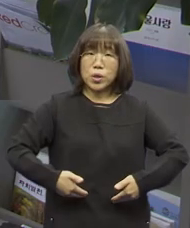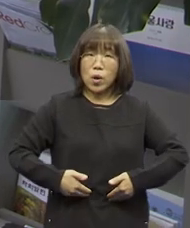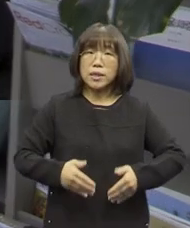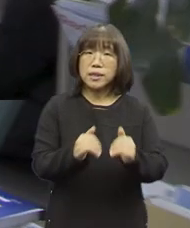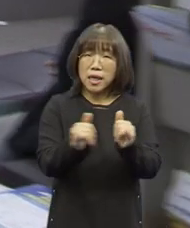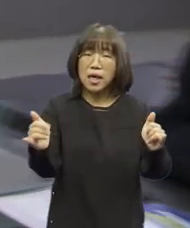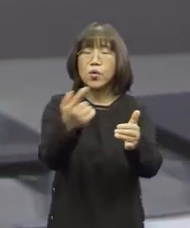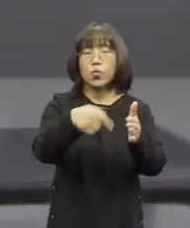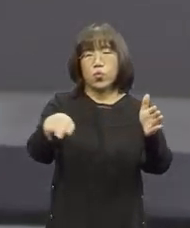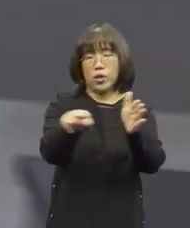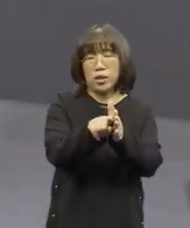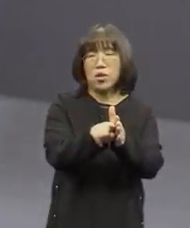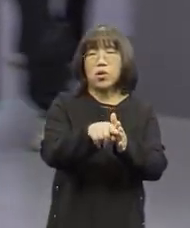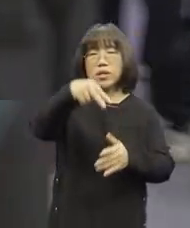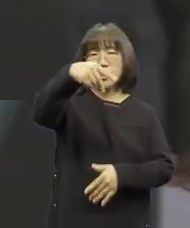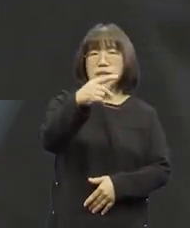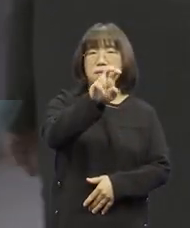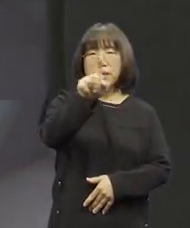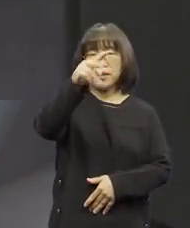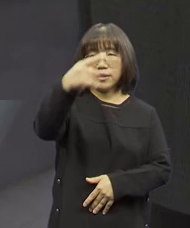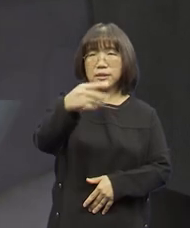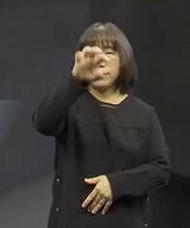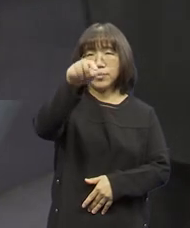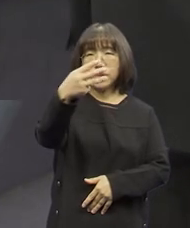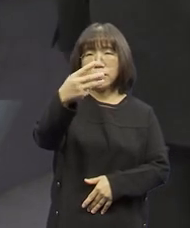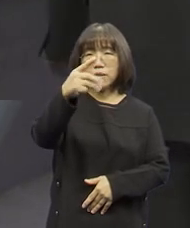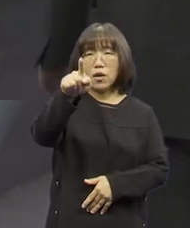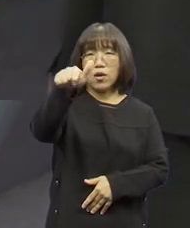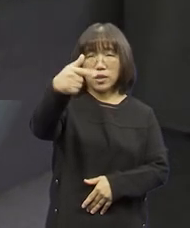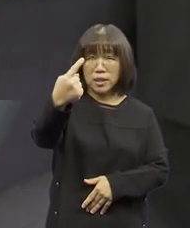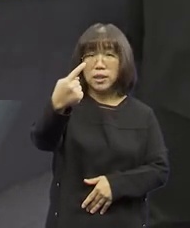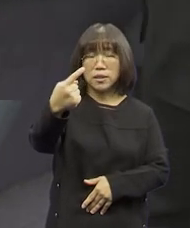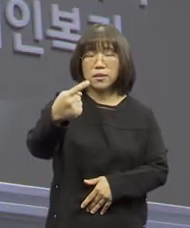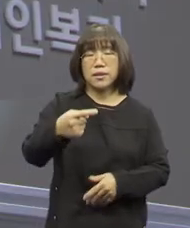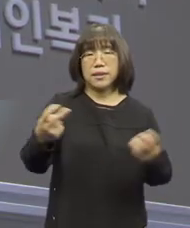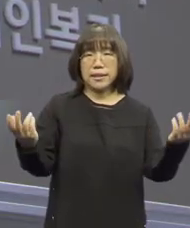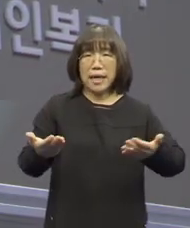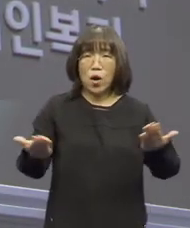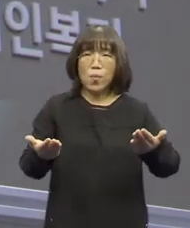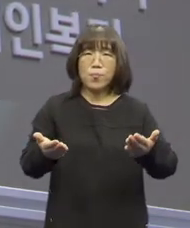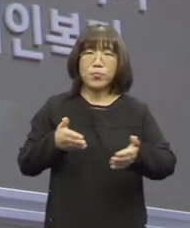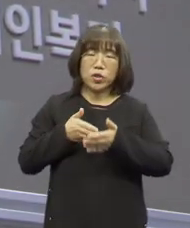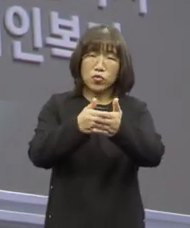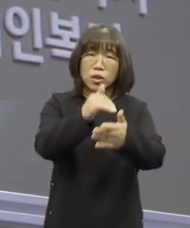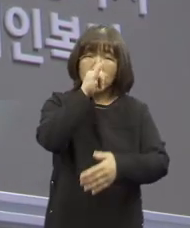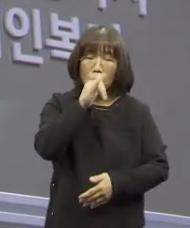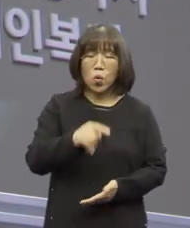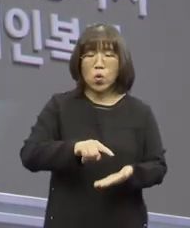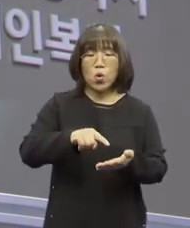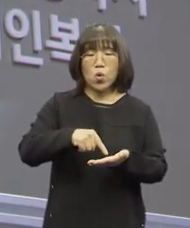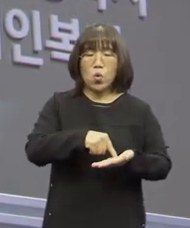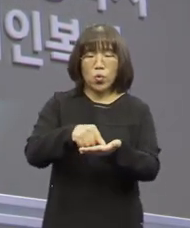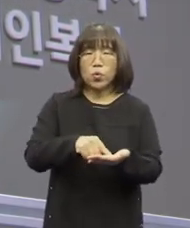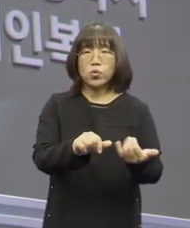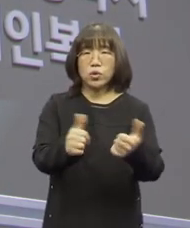한편 강서구는 도움의 손길이 필요한 중장년 1인 가구를 위해 스마트 플러그 지원 사업을